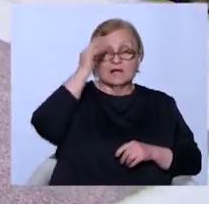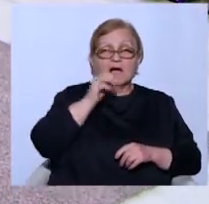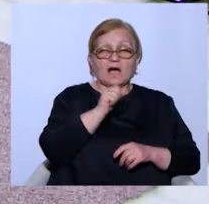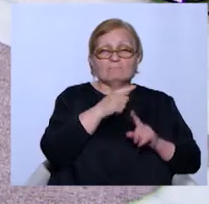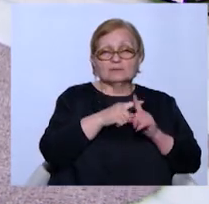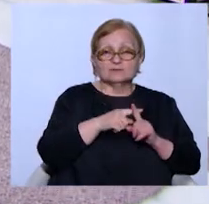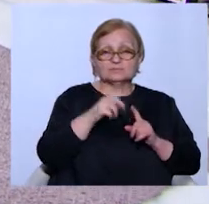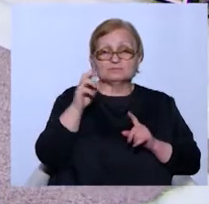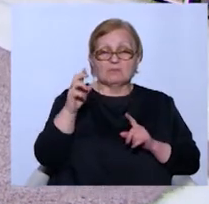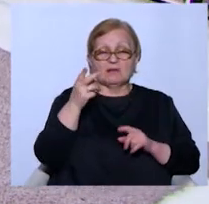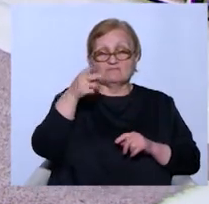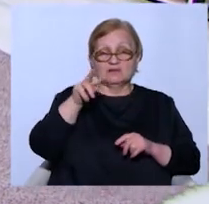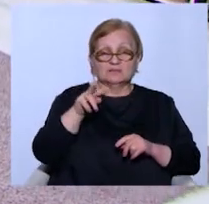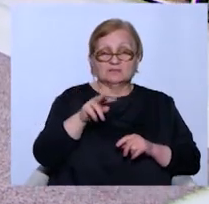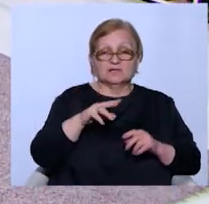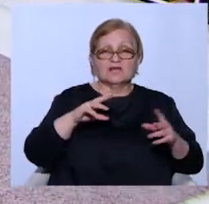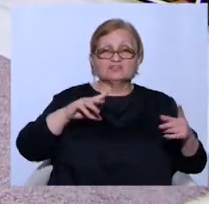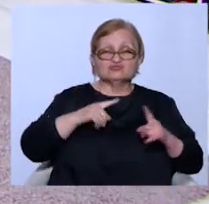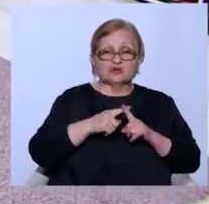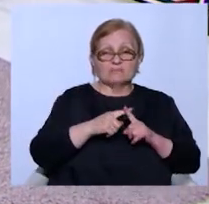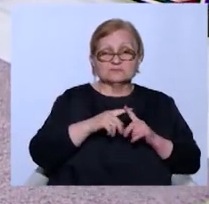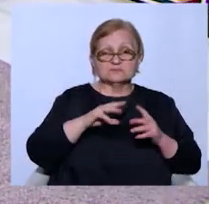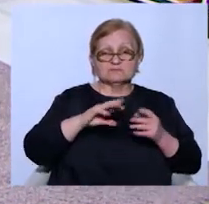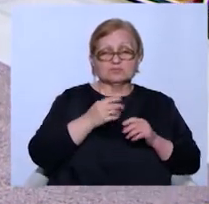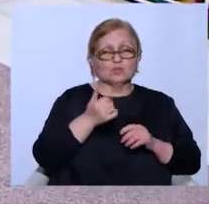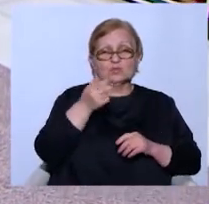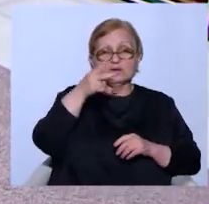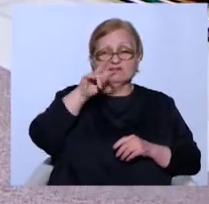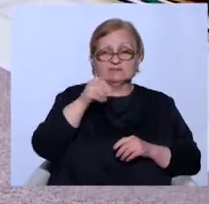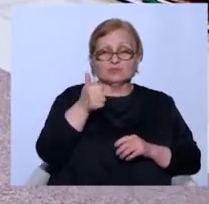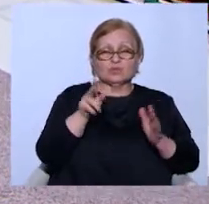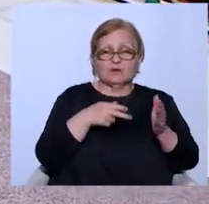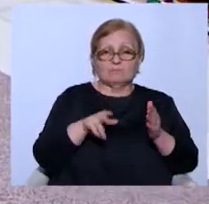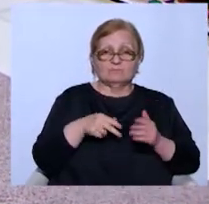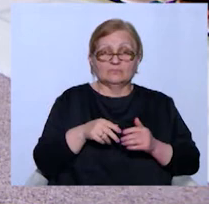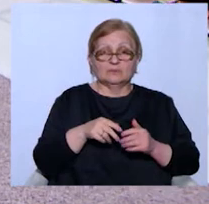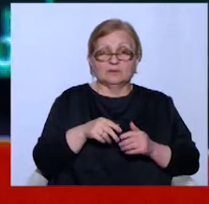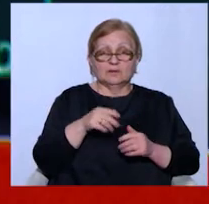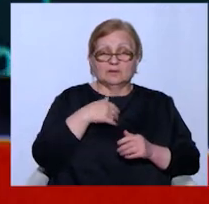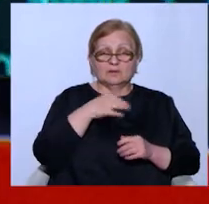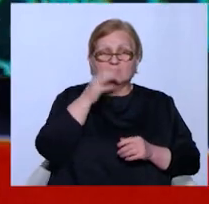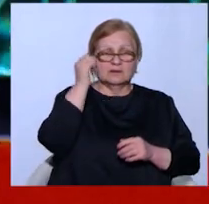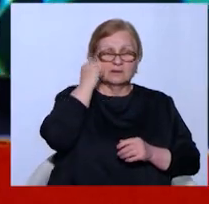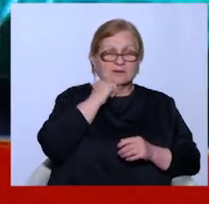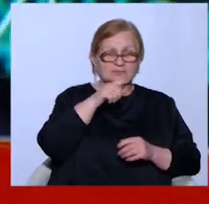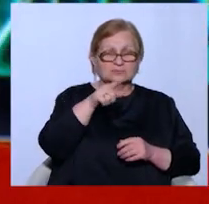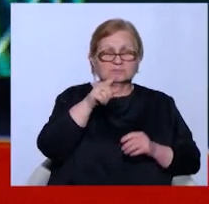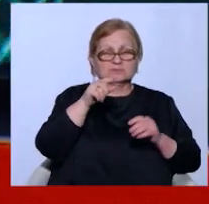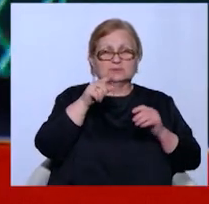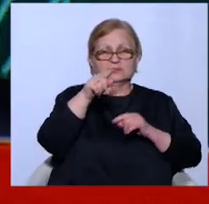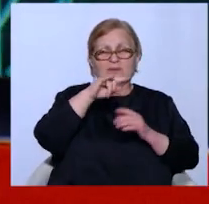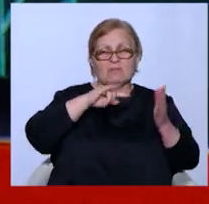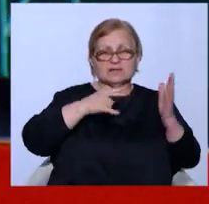კვადრატი. ანუ ჯამის კვადრატი, როგორ შეგვიძლია გამოვიანგარიშოთ, ხო? გაგახსენებთ, აი მართკუთხედი,